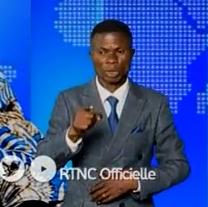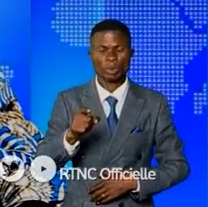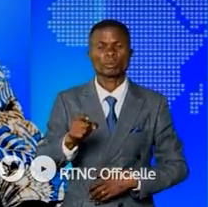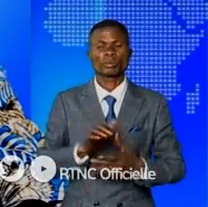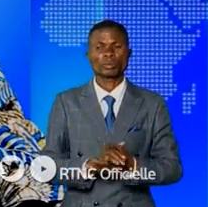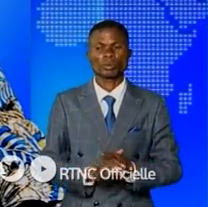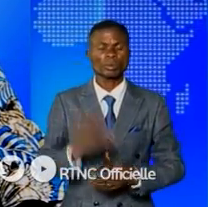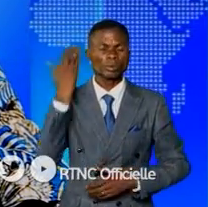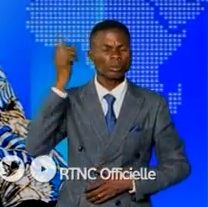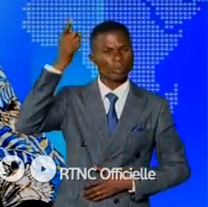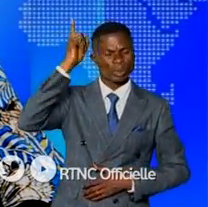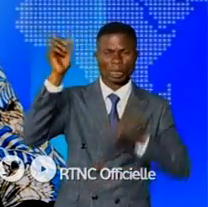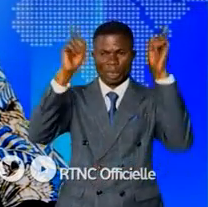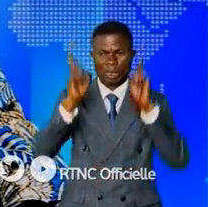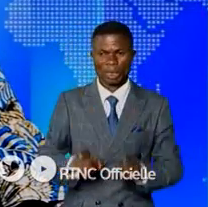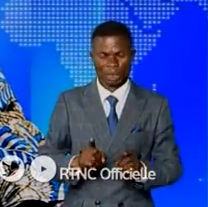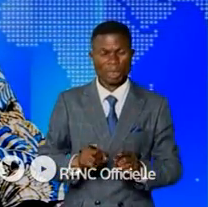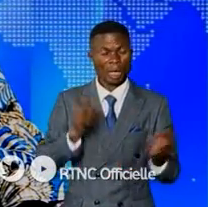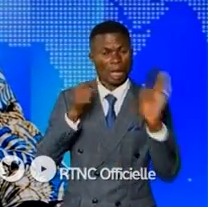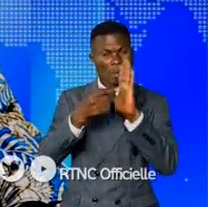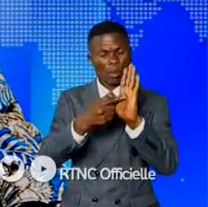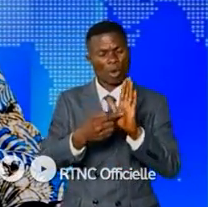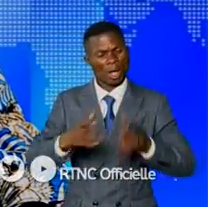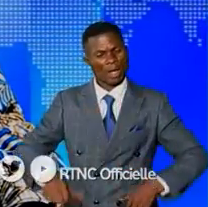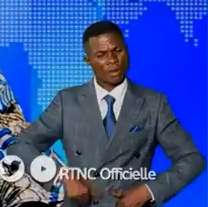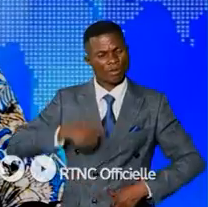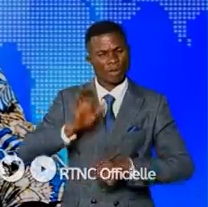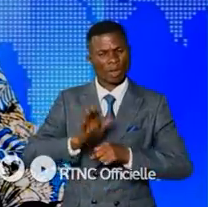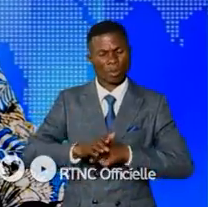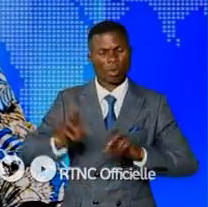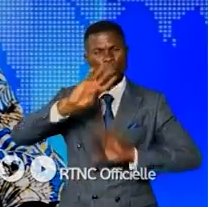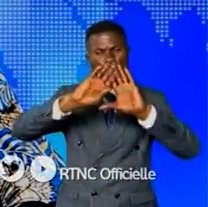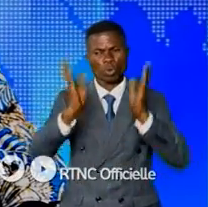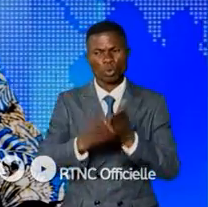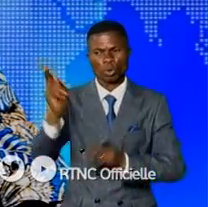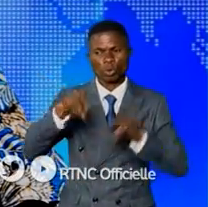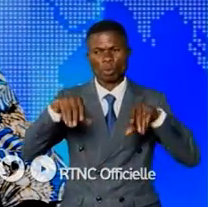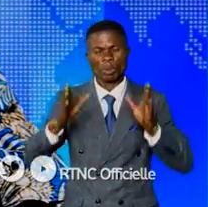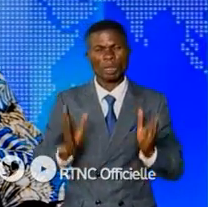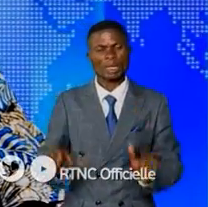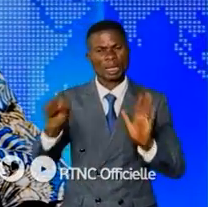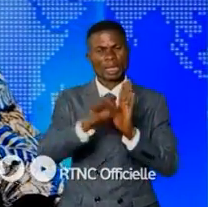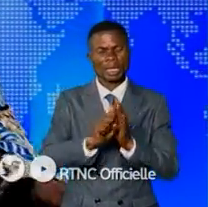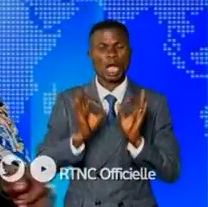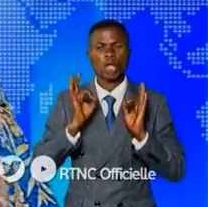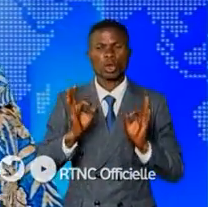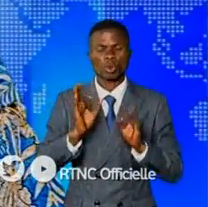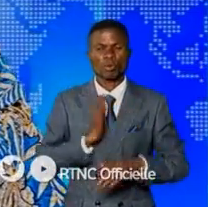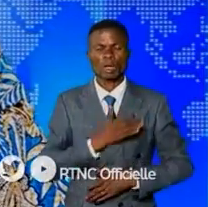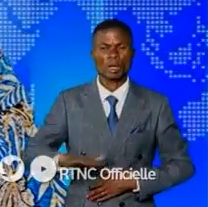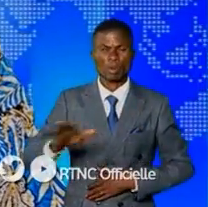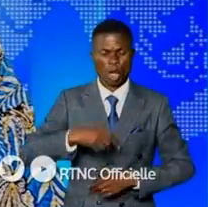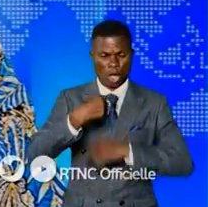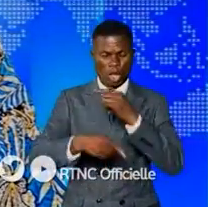vous témoigne par vos pairs africains est un motif de fierté pour tout le peuple congolais, un symbole de renouveau pour notre pays qui, sous